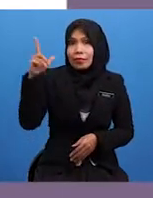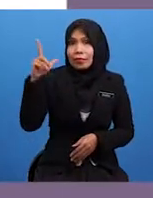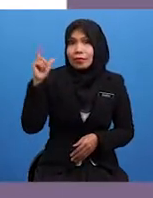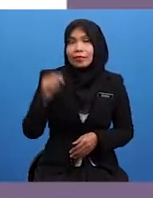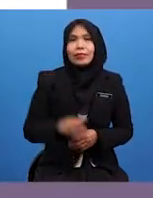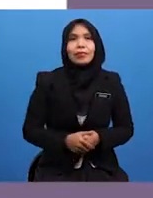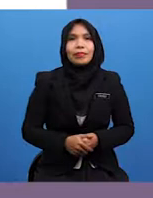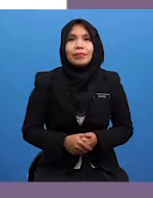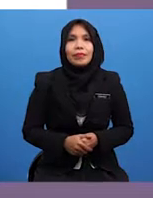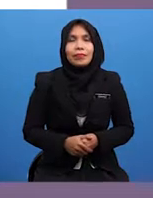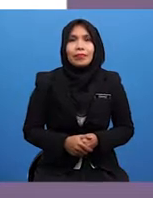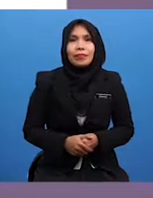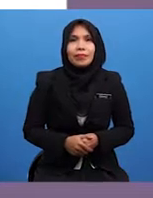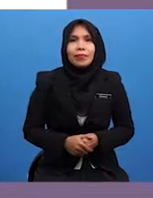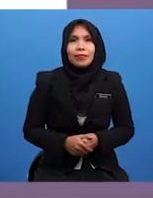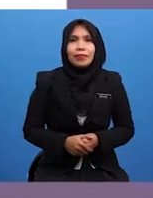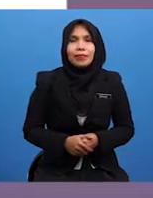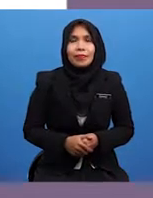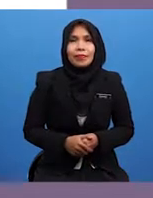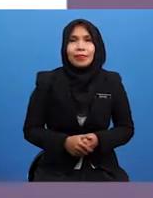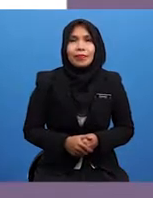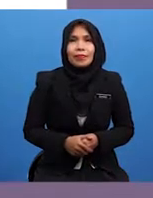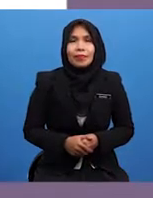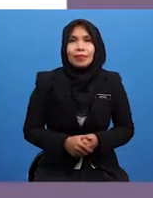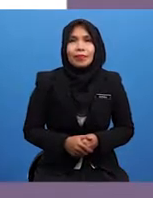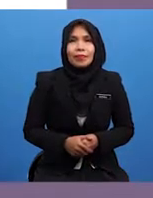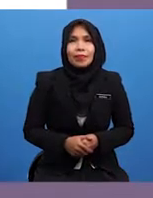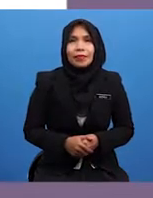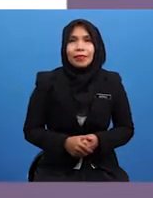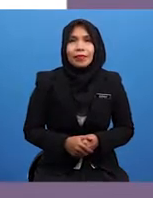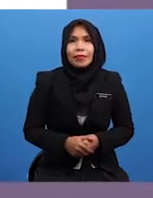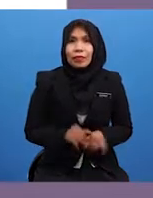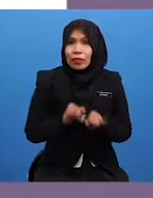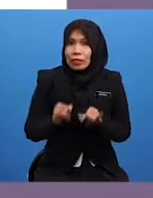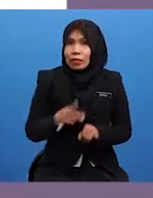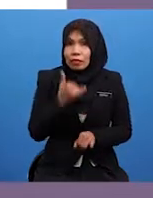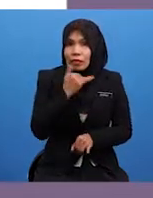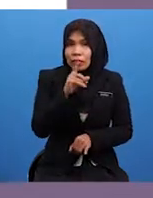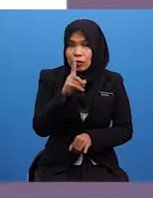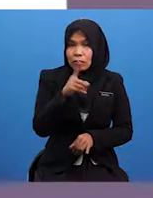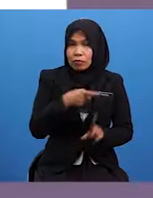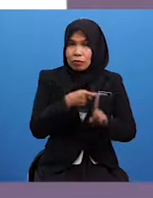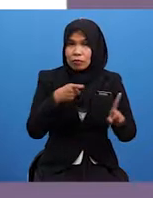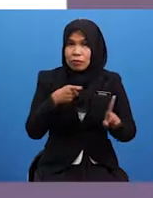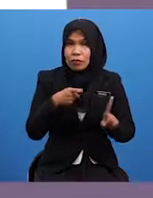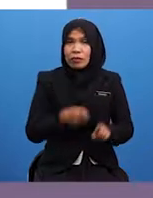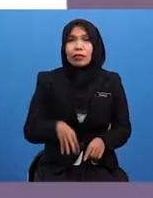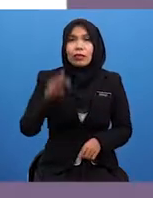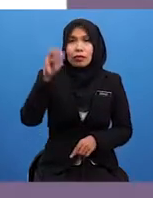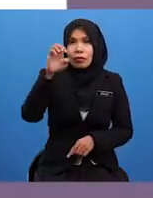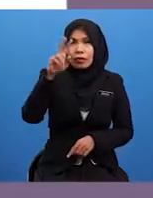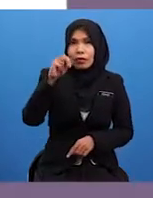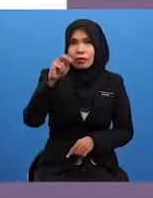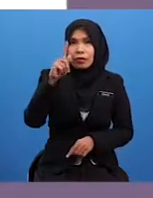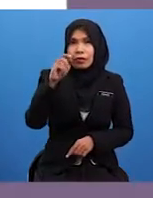dengan suis yang terbuka tidak akan menyala. Jika salah satu daripada mentol ini terbakar, mentol yang